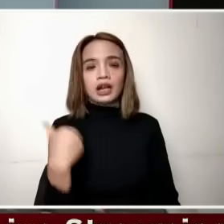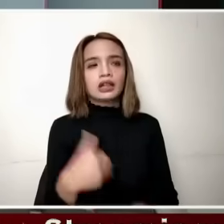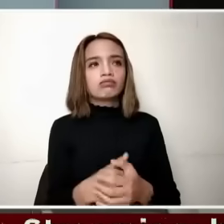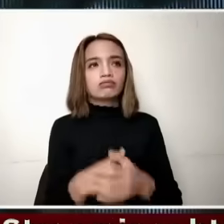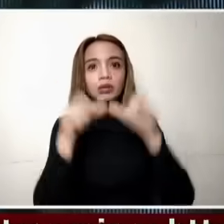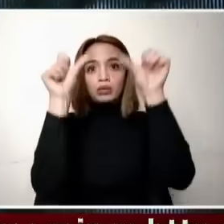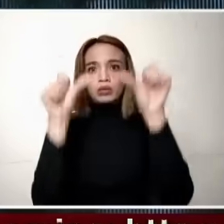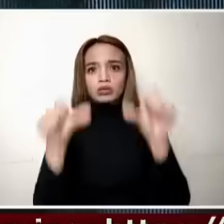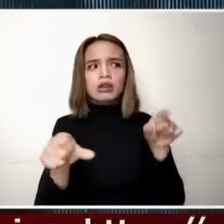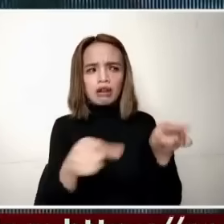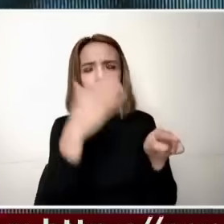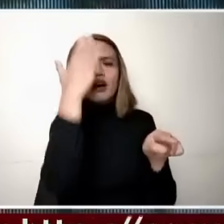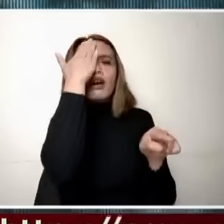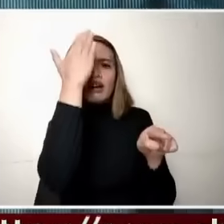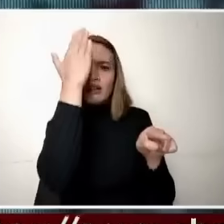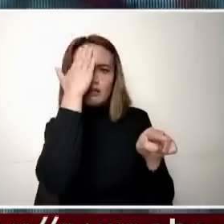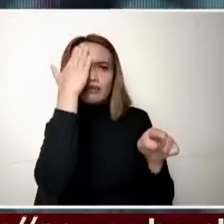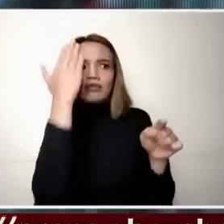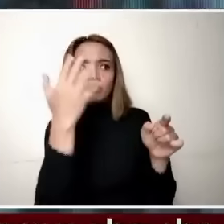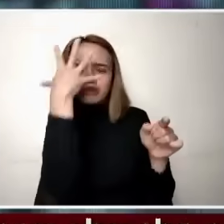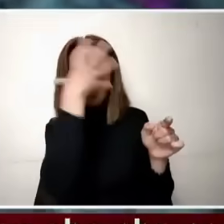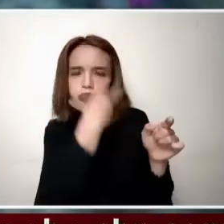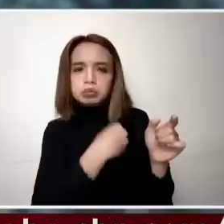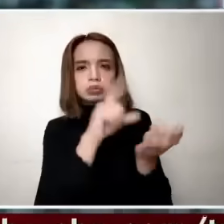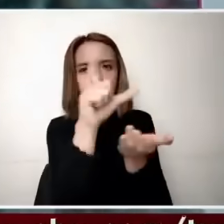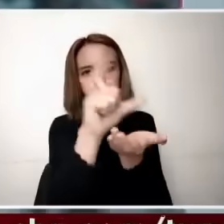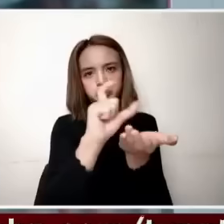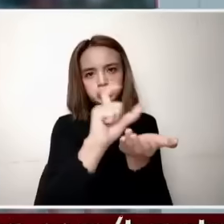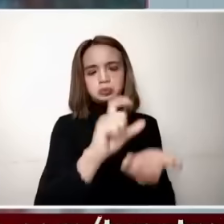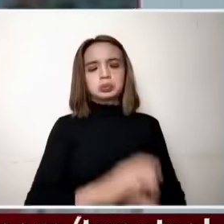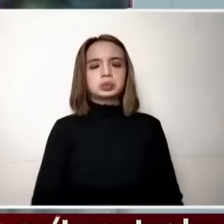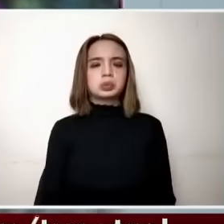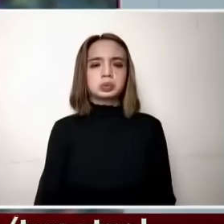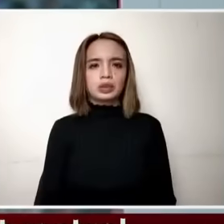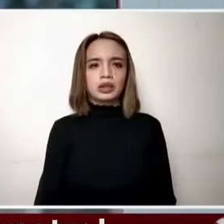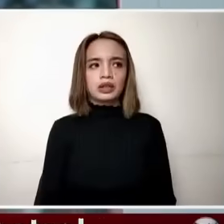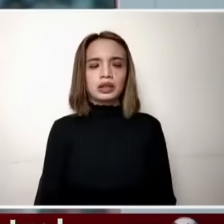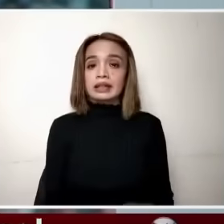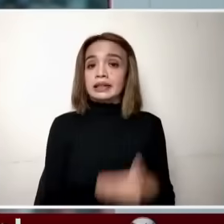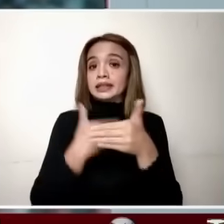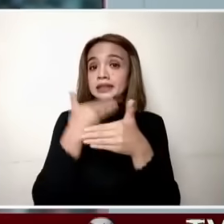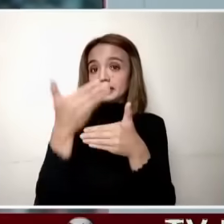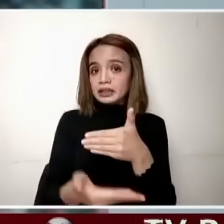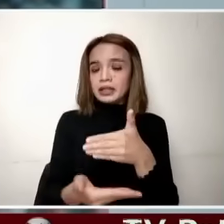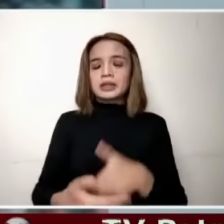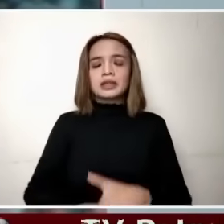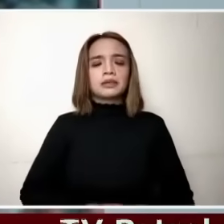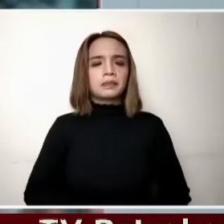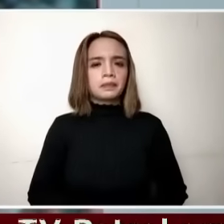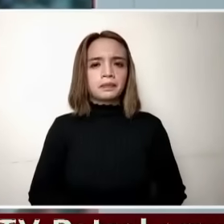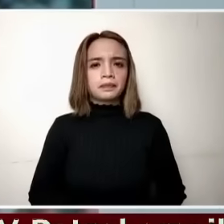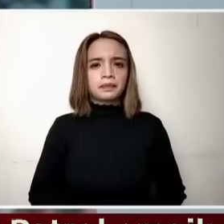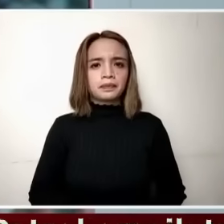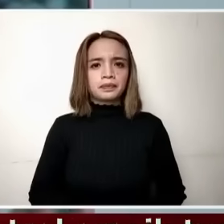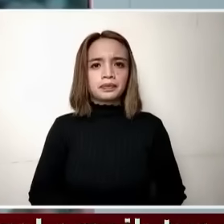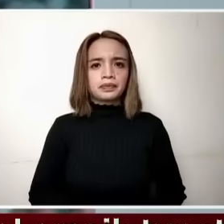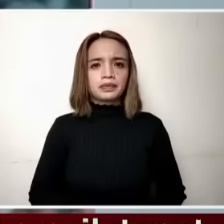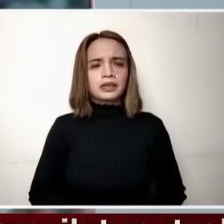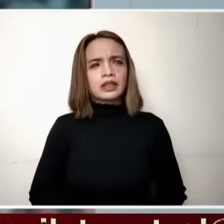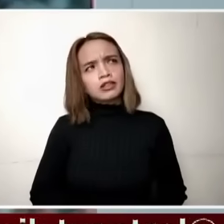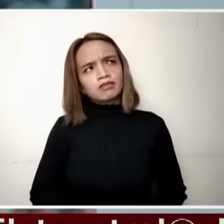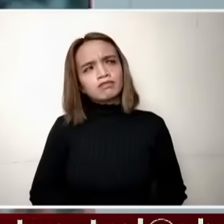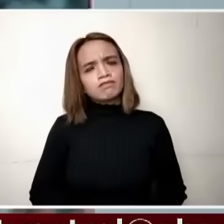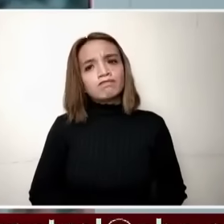na niya na may kuha siyang maganda. Ganun. Tapos nung pagkatapos na